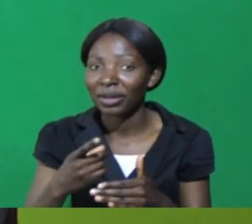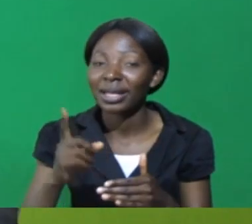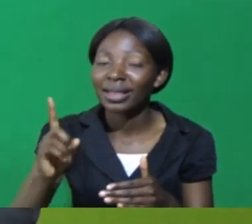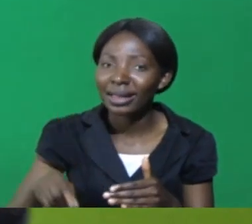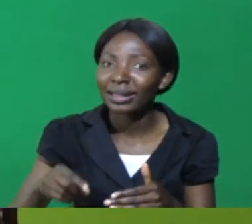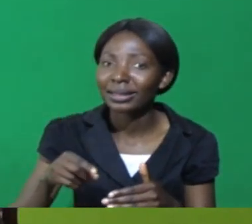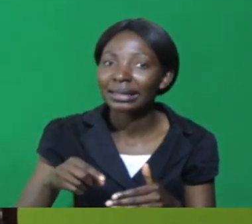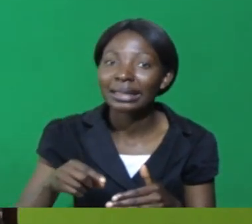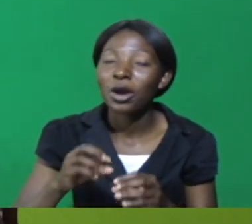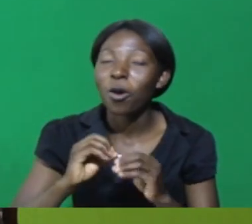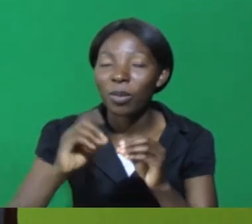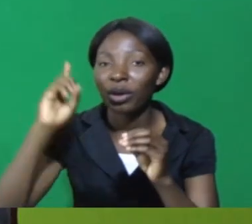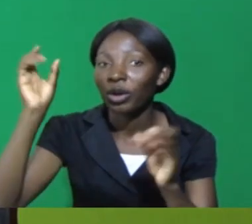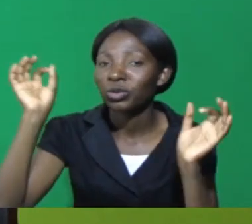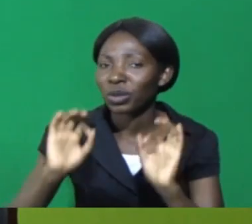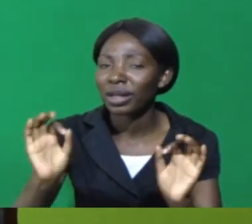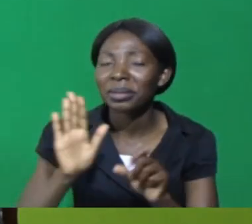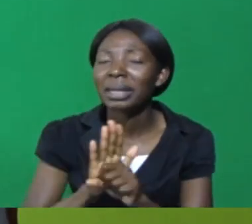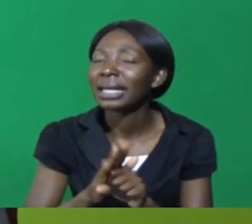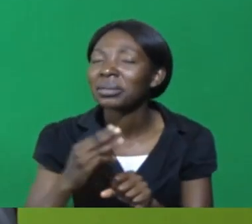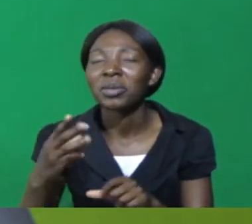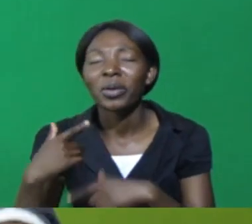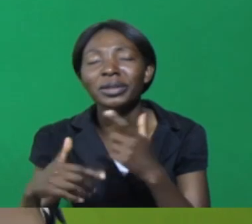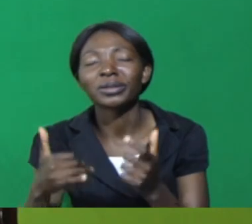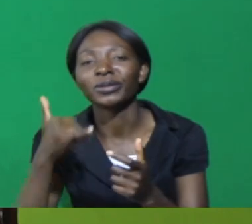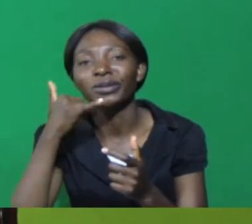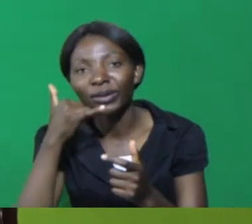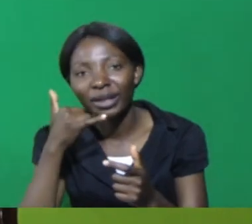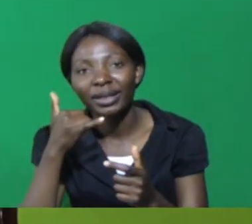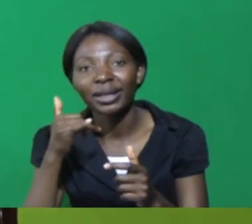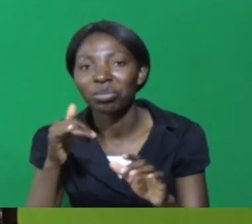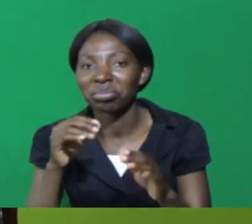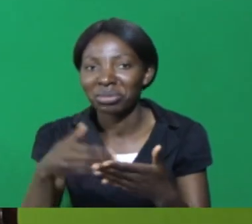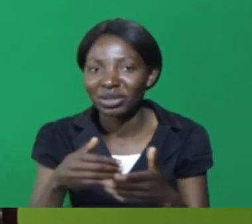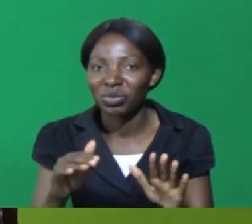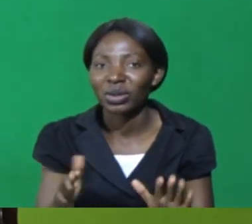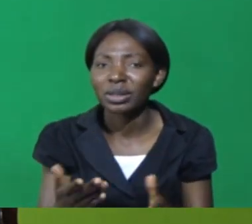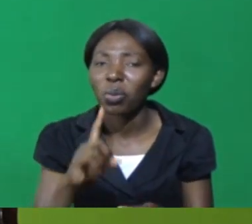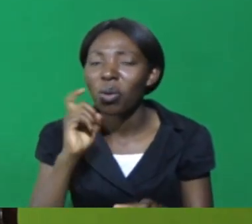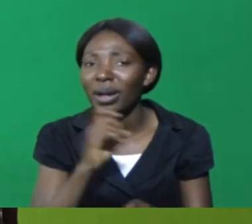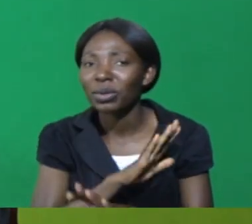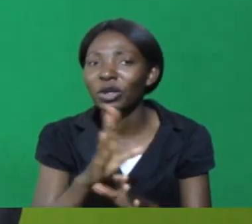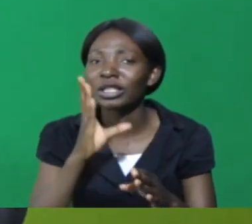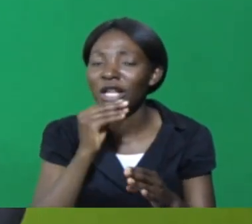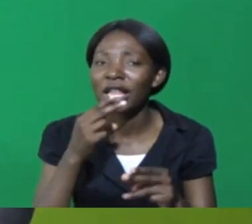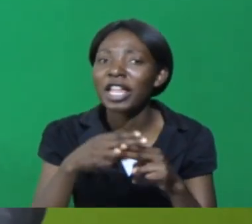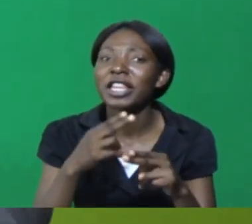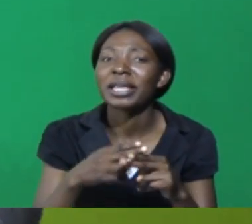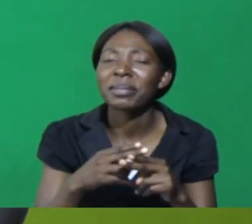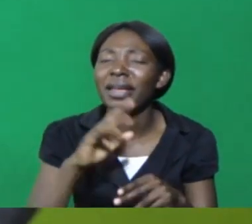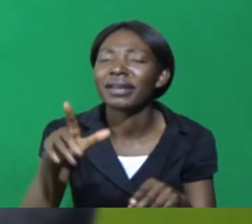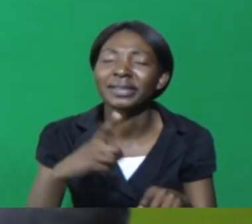Vateereri vazhinji vari kuramba vachingofona vachibvunza, sei musiri kududza zita ramambo uyu?